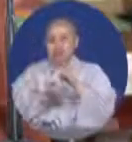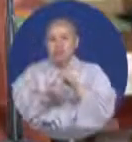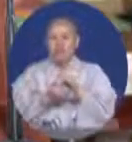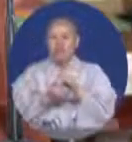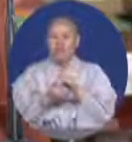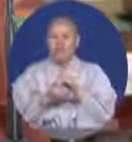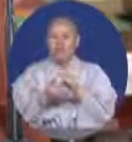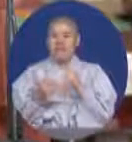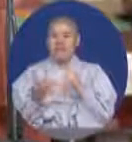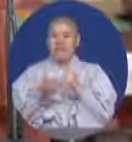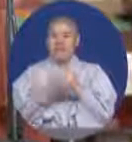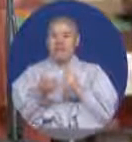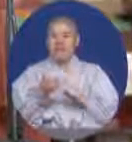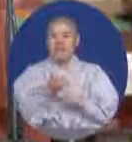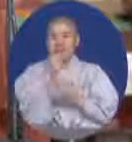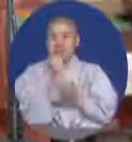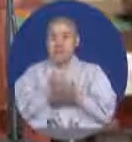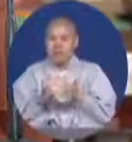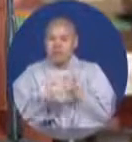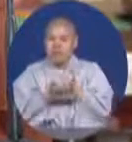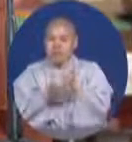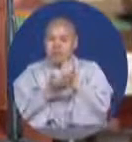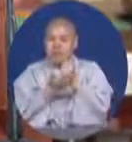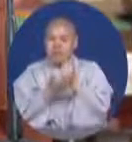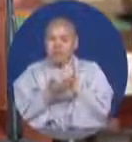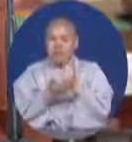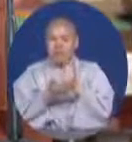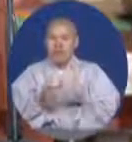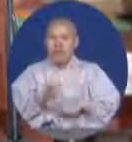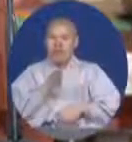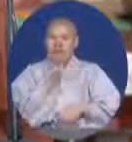그러니까 이 찬불이라는 게 이렇게 중요합니다.